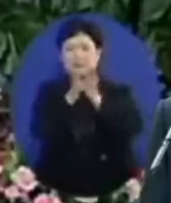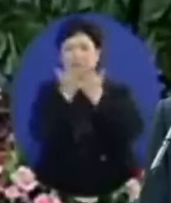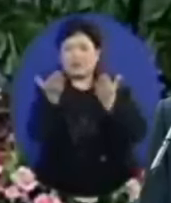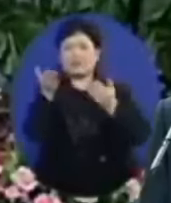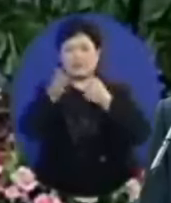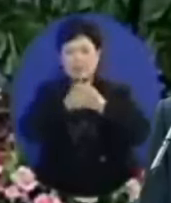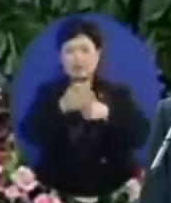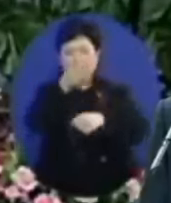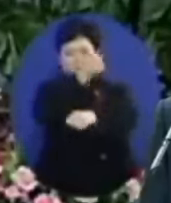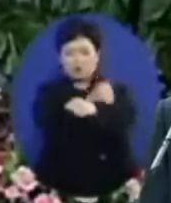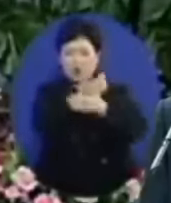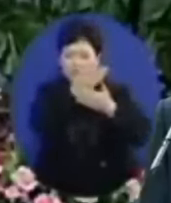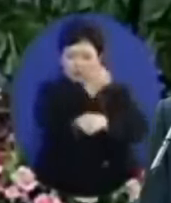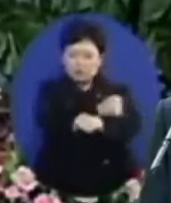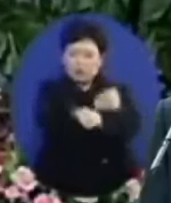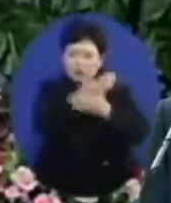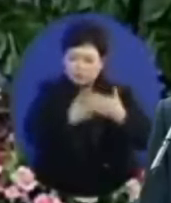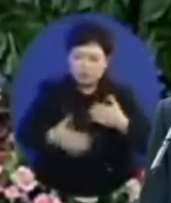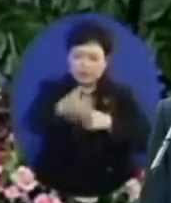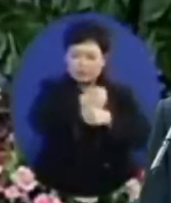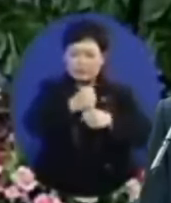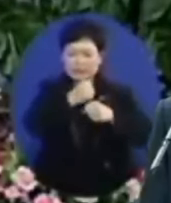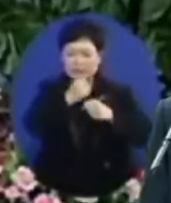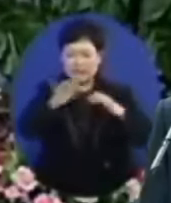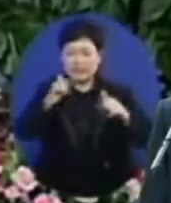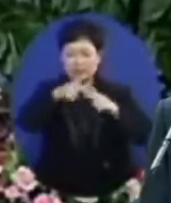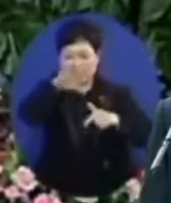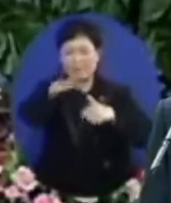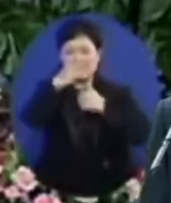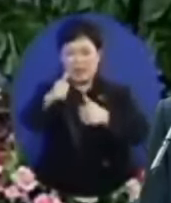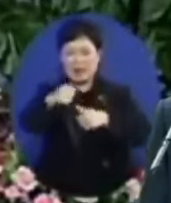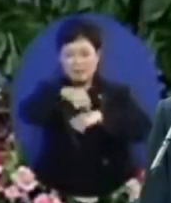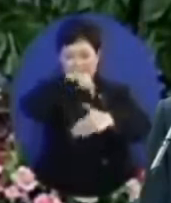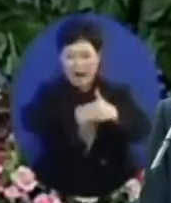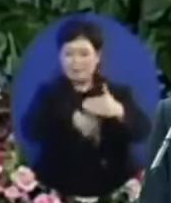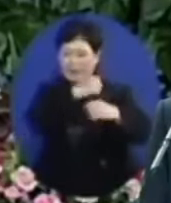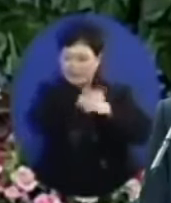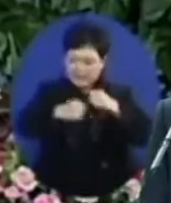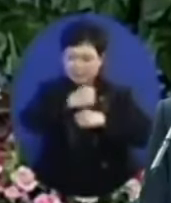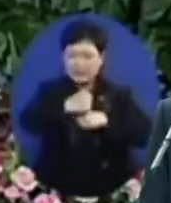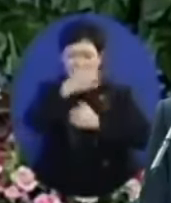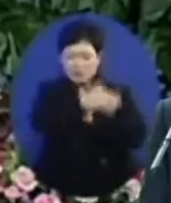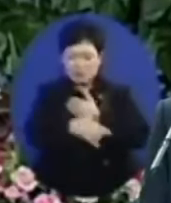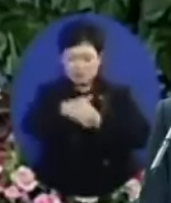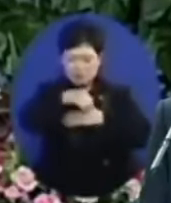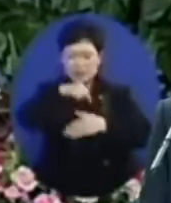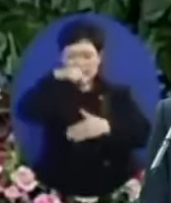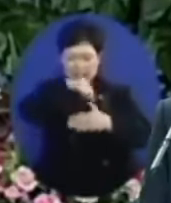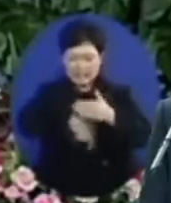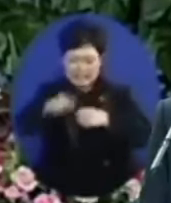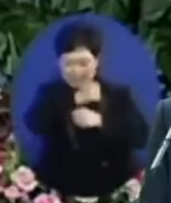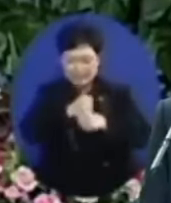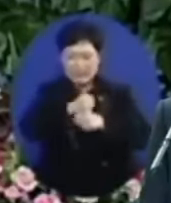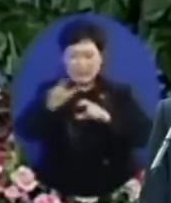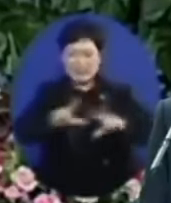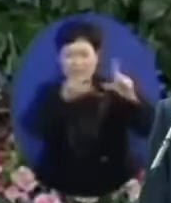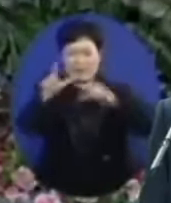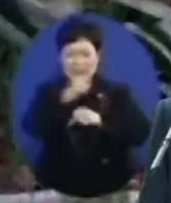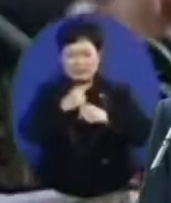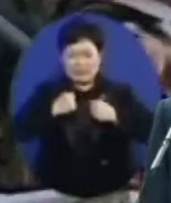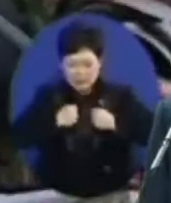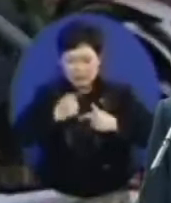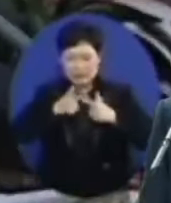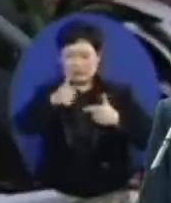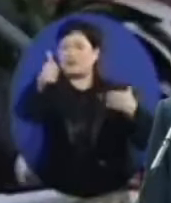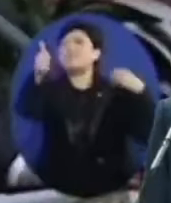때문에 수고하고 무거운 짐진 자들은 내게로 오라. 마음의 짐, 육체의 짐, 생활의 짐을 짊어지고 내게 와서 내게